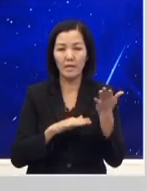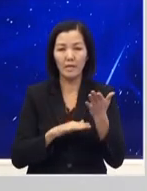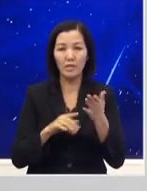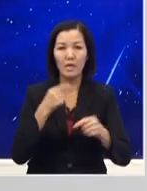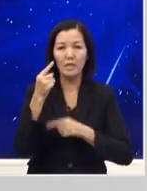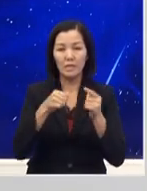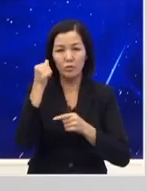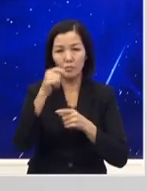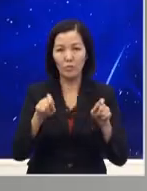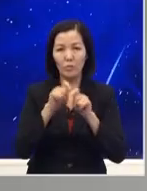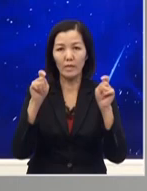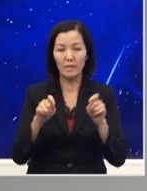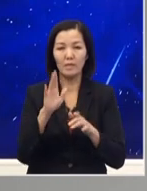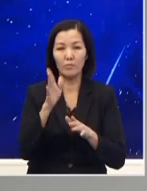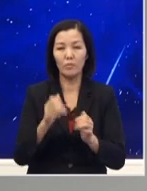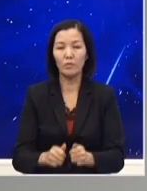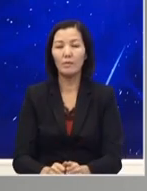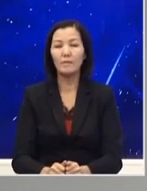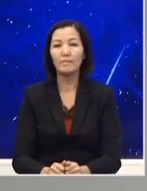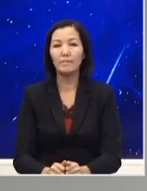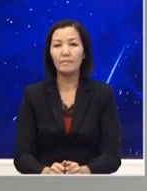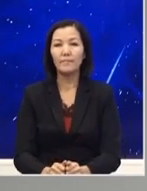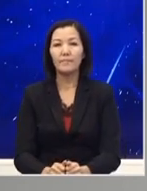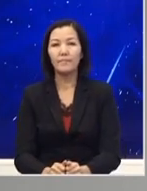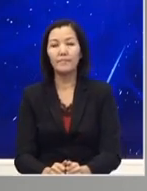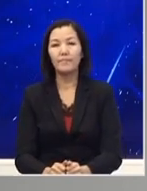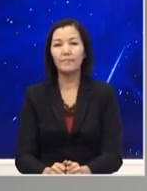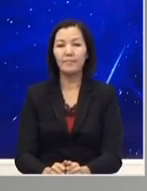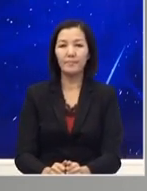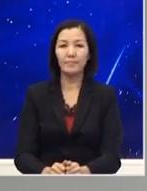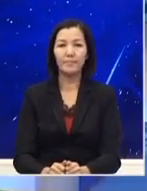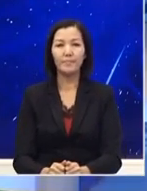и в следующем году. Аделя Кжаркенова, Аманжол Жунгешев, телеканал ЖИТСУ.